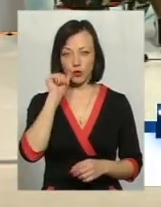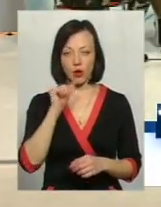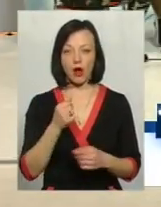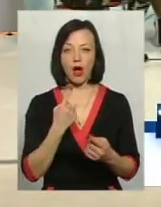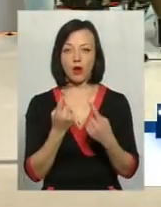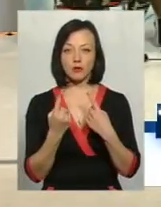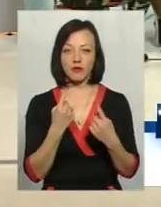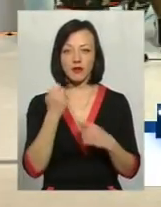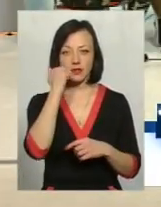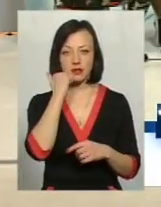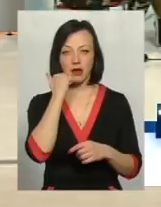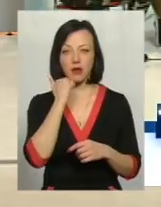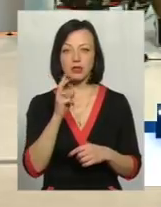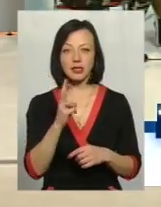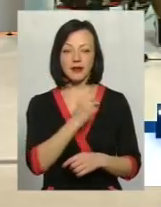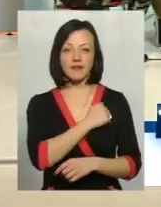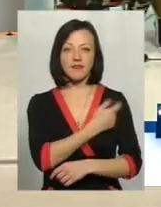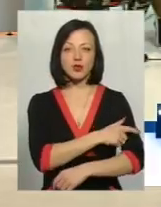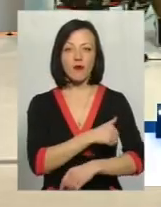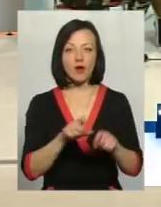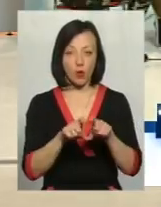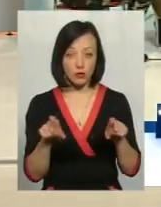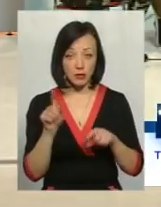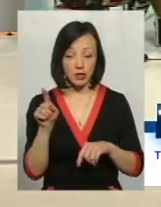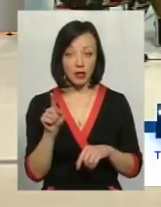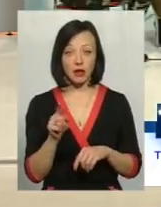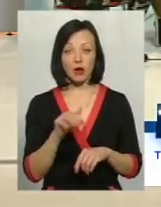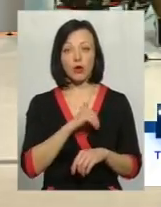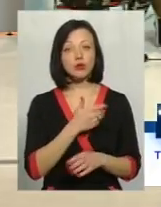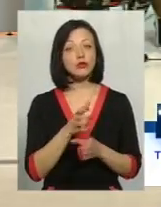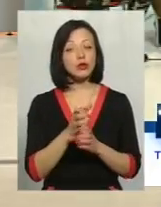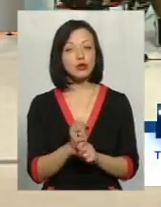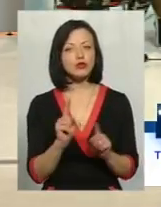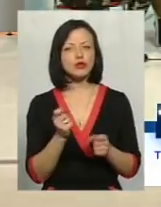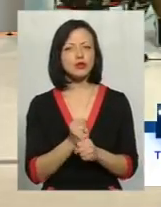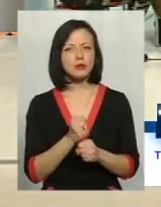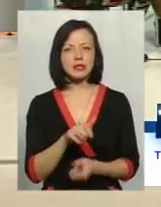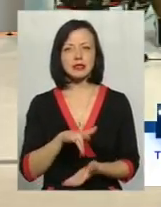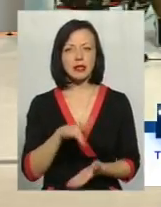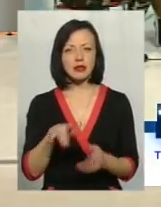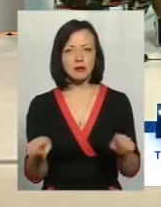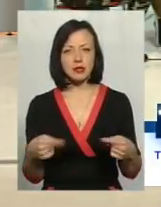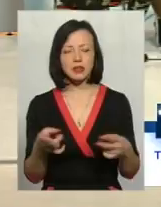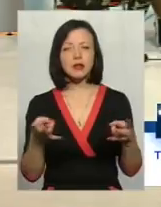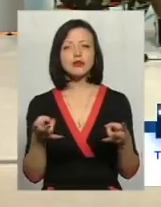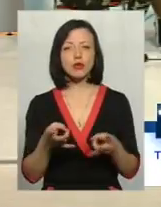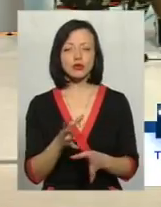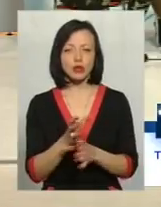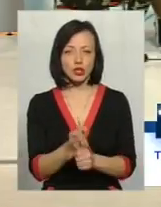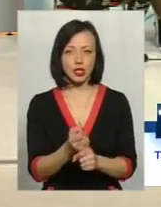розмовляв з Старокостянтинівський госпіталь, військовий наш. Хочу сокращати. А чому не зробити такі центри? Для чого